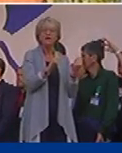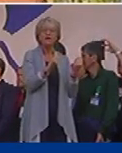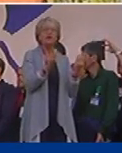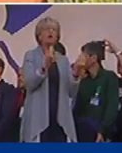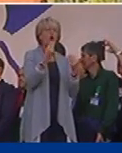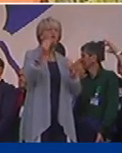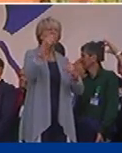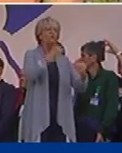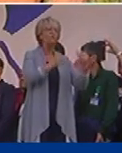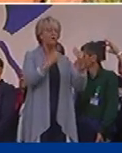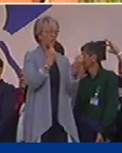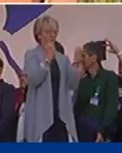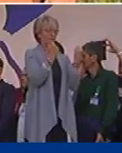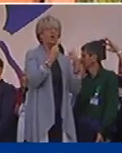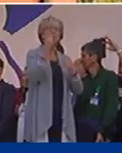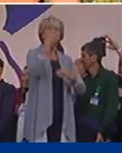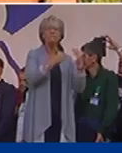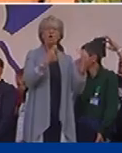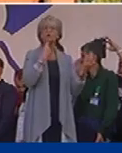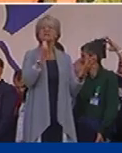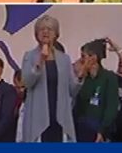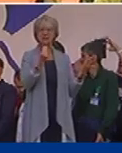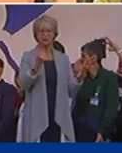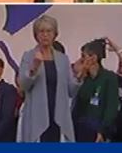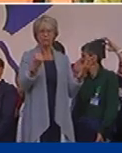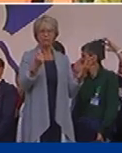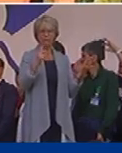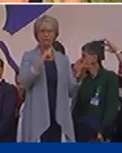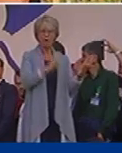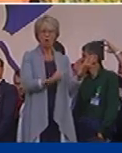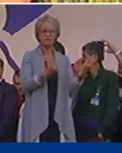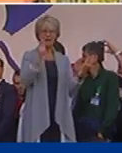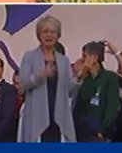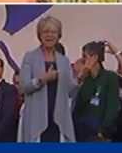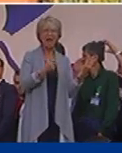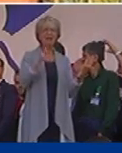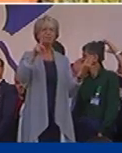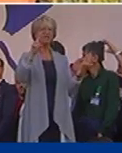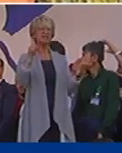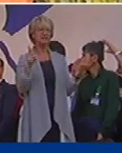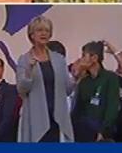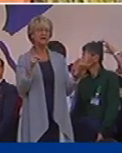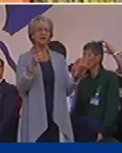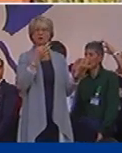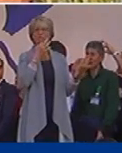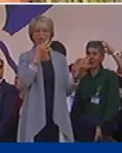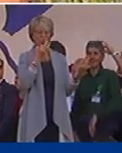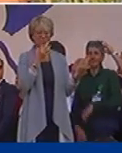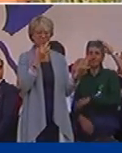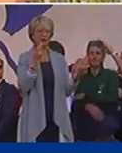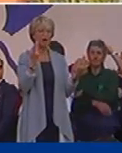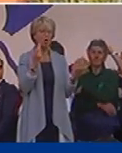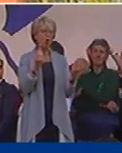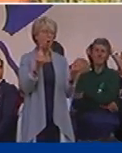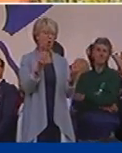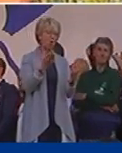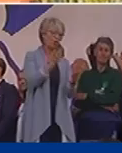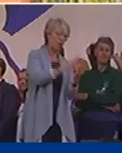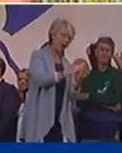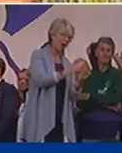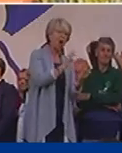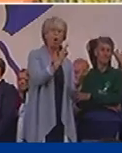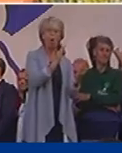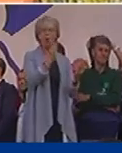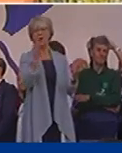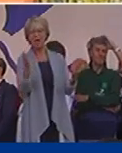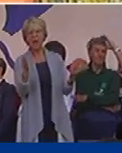coi voti del PD e di Forza Italia. Allora, o di qua o di là, o con gli